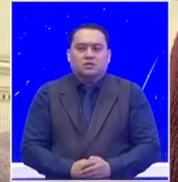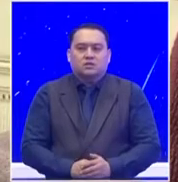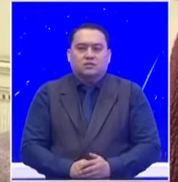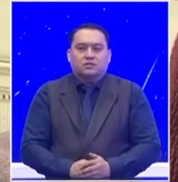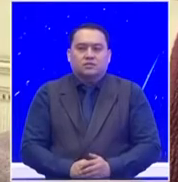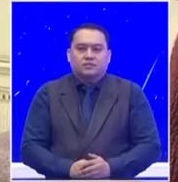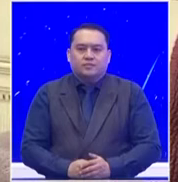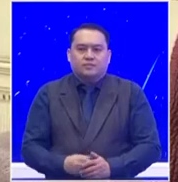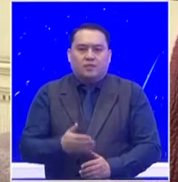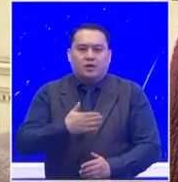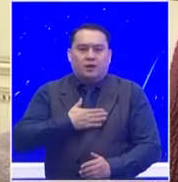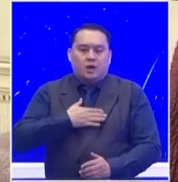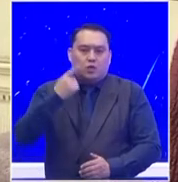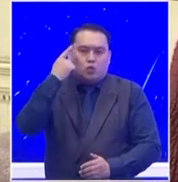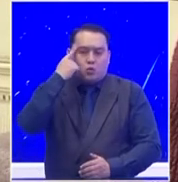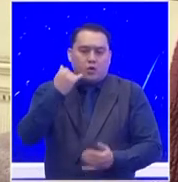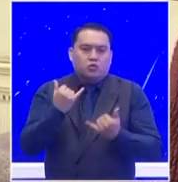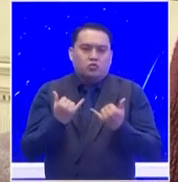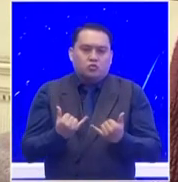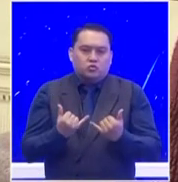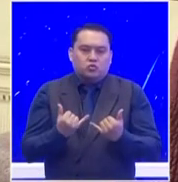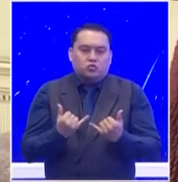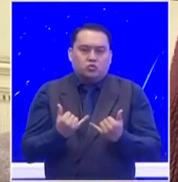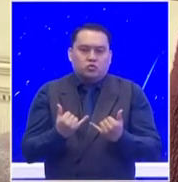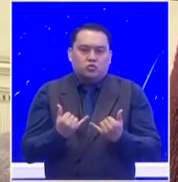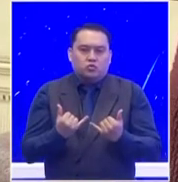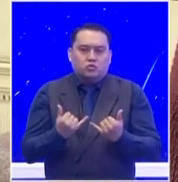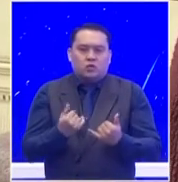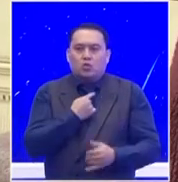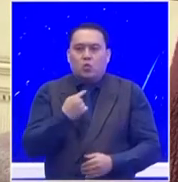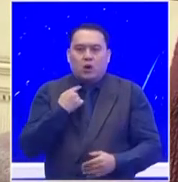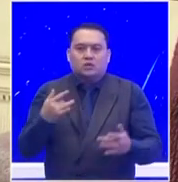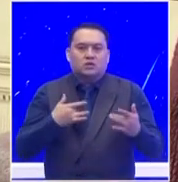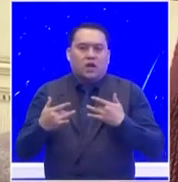Я думаю, что сегодня Талдыкурганский театр,